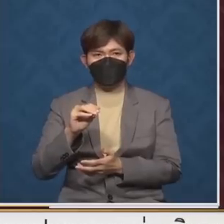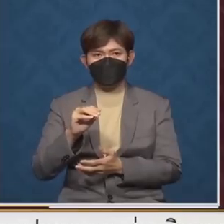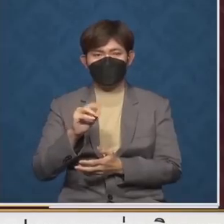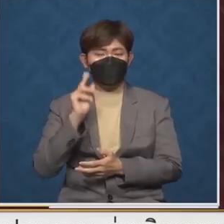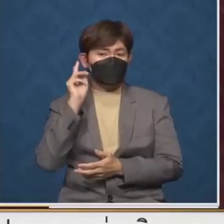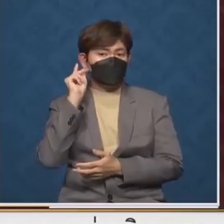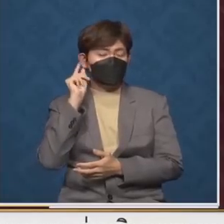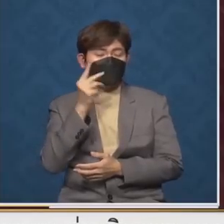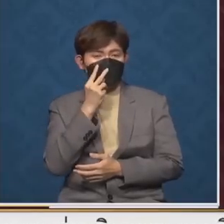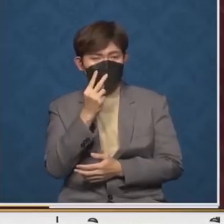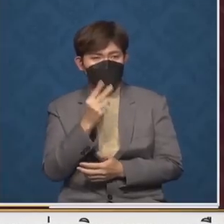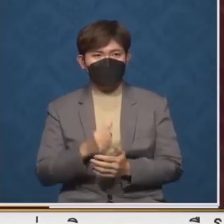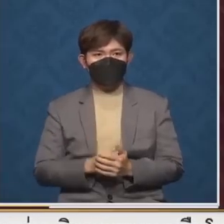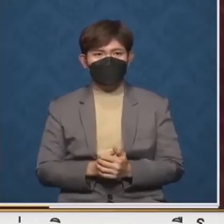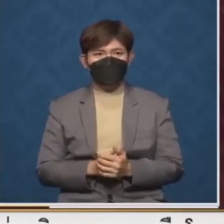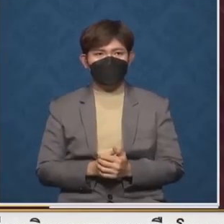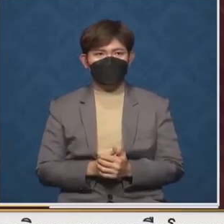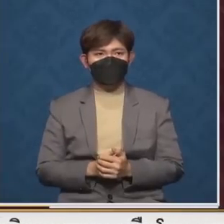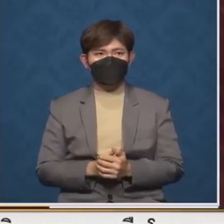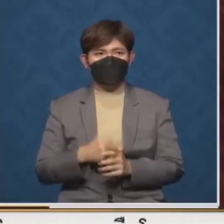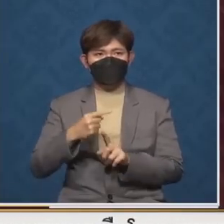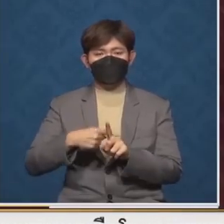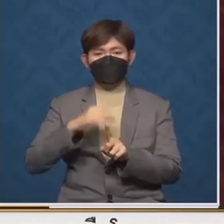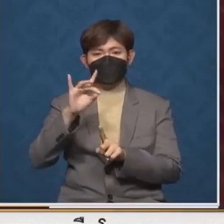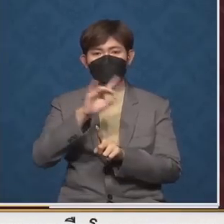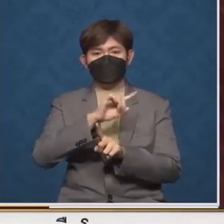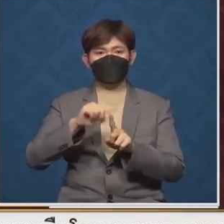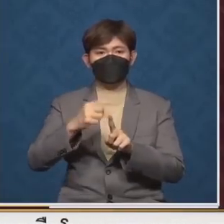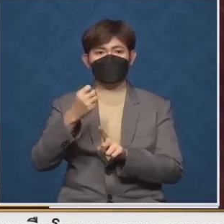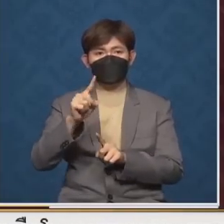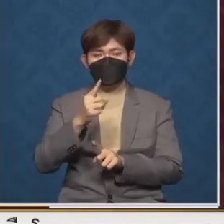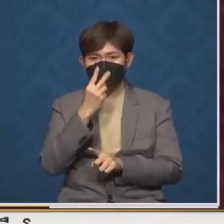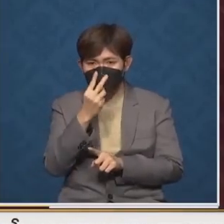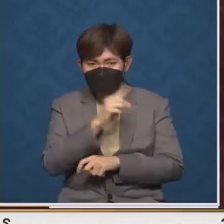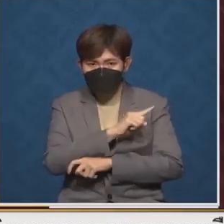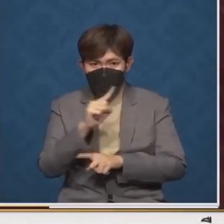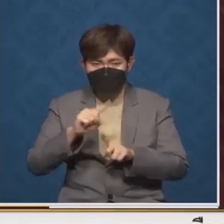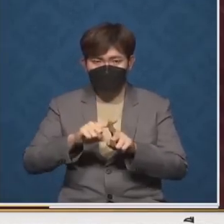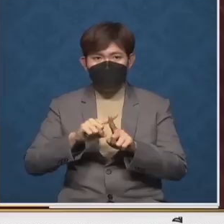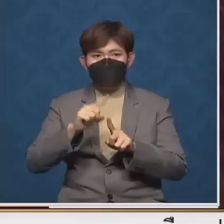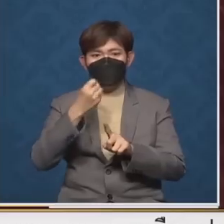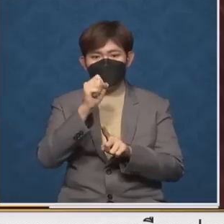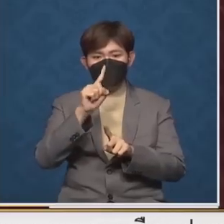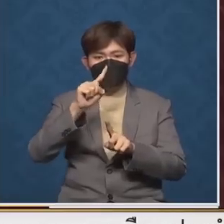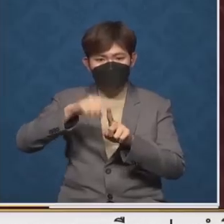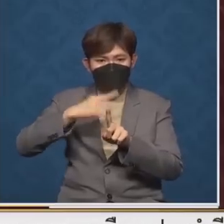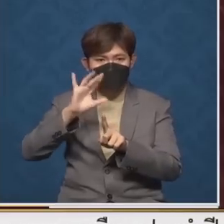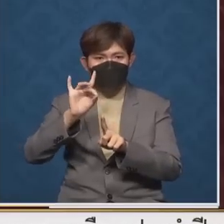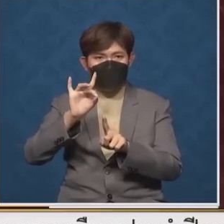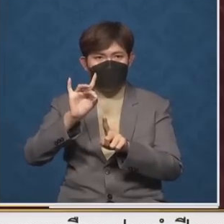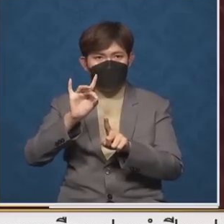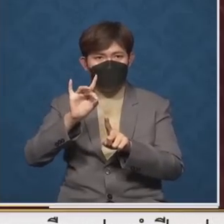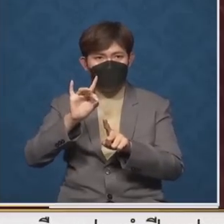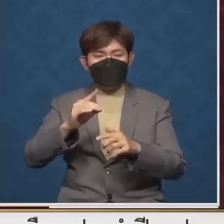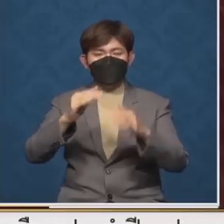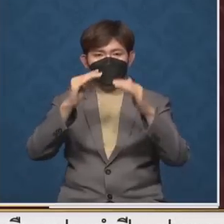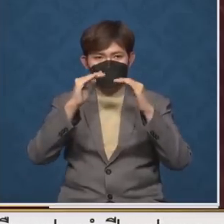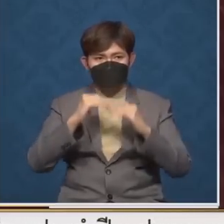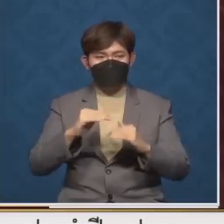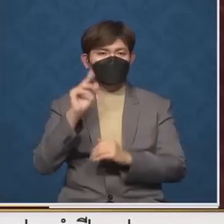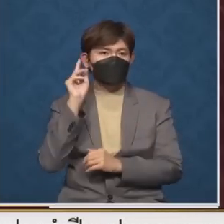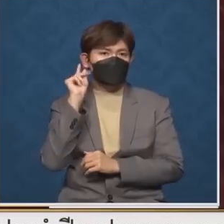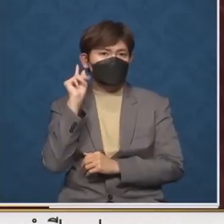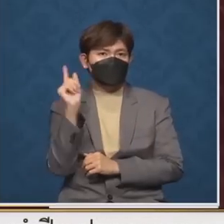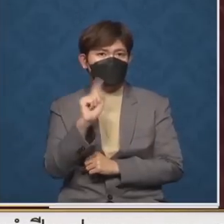ขาวออกมา อะไรวันที่ 11 สิ่งหาเรื่นต้องเุ วันที่ 11 สิ่หาท่านไปดูทขาวออกมา sua